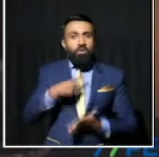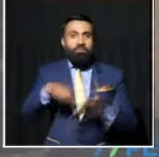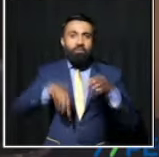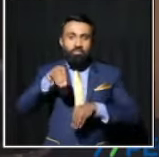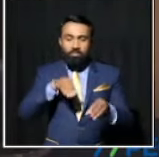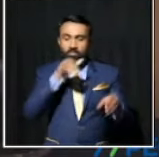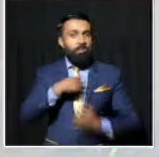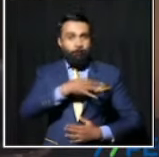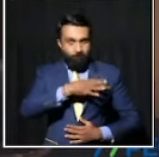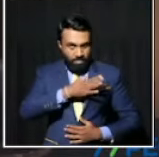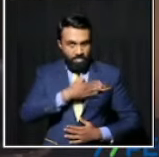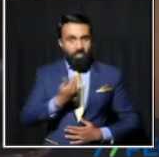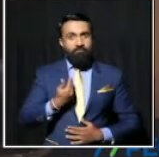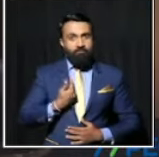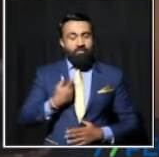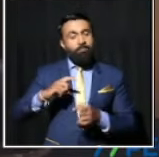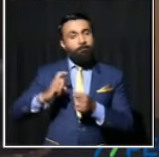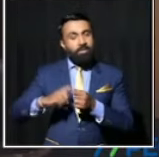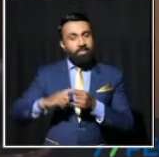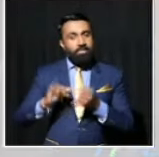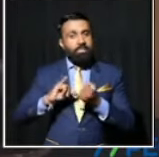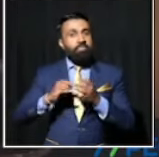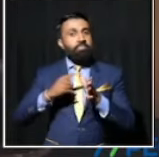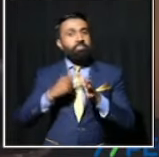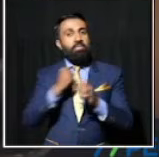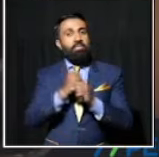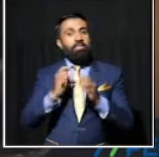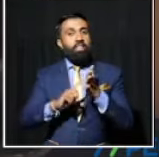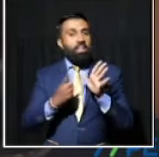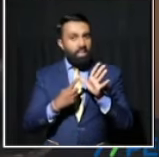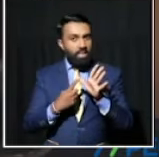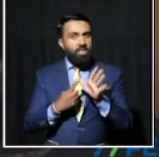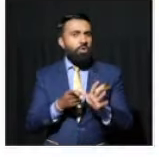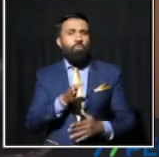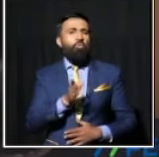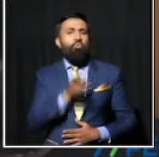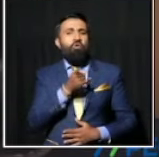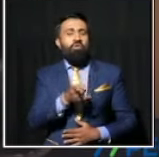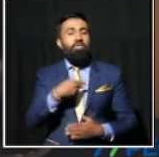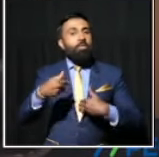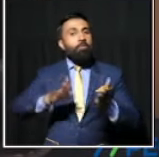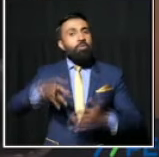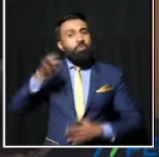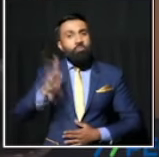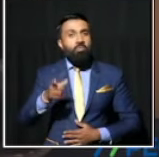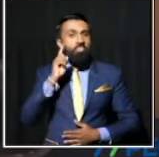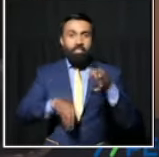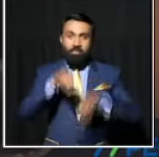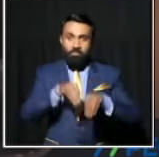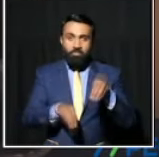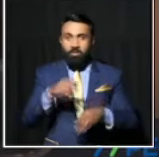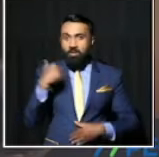එහෙම පරිගන්න එපා. සාගල රත්නායක කියන්නේ මොකෙද්ද? මේ විදියට ගහනවා කැබිනට් නියෝගයක්. මේක දන්නේ නැහැ ඇමතිවරු කැබිනට් එකේ